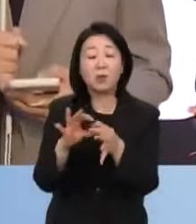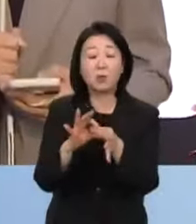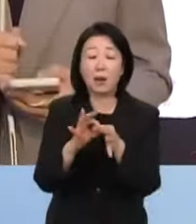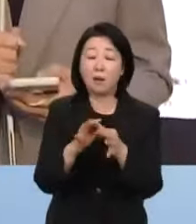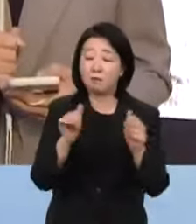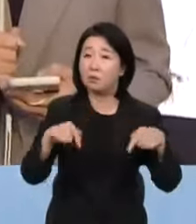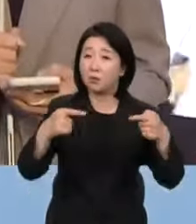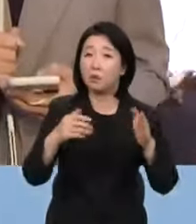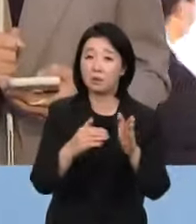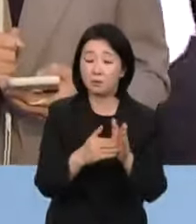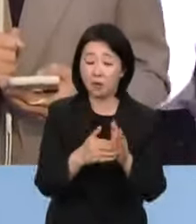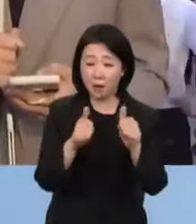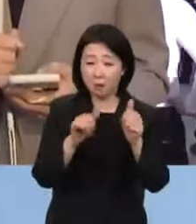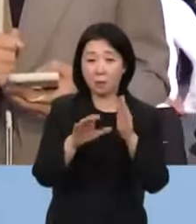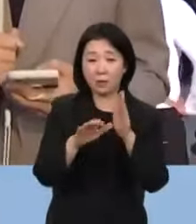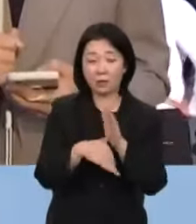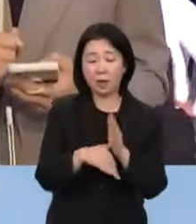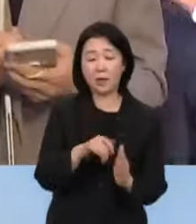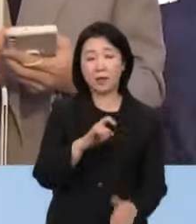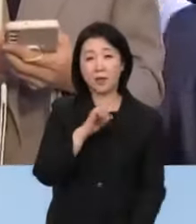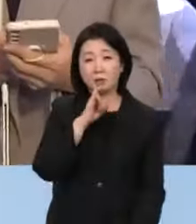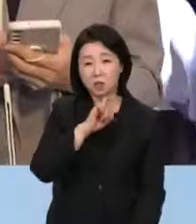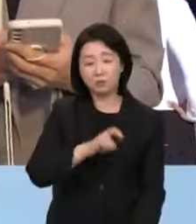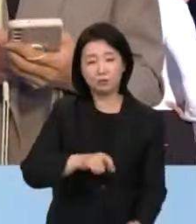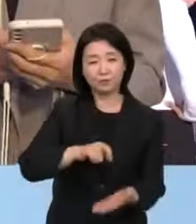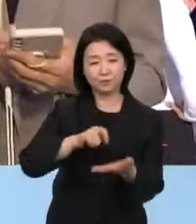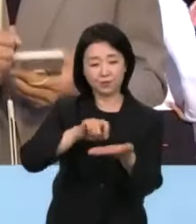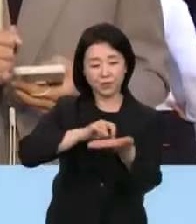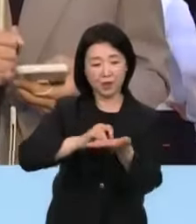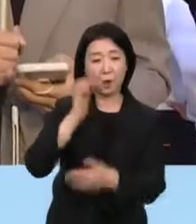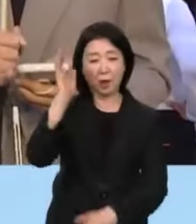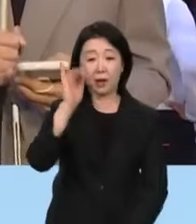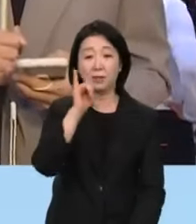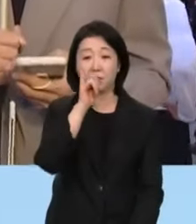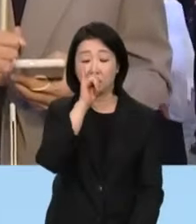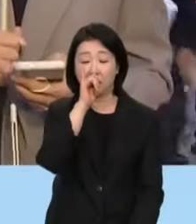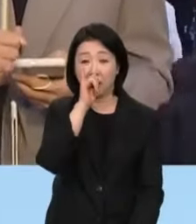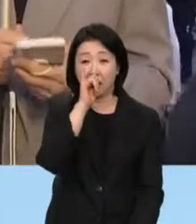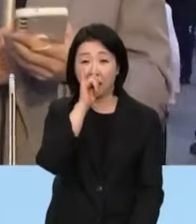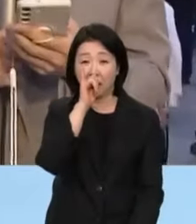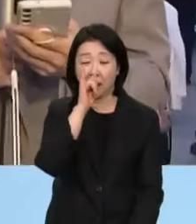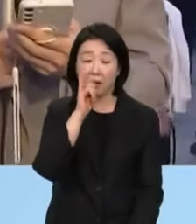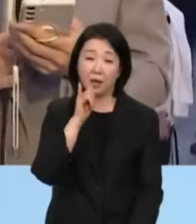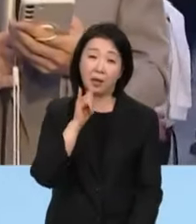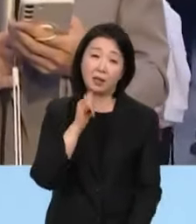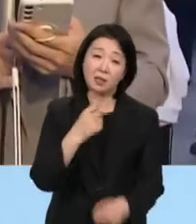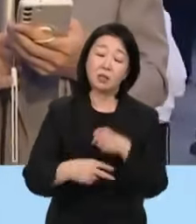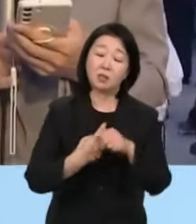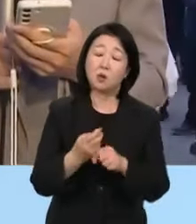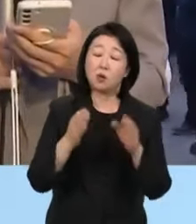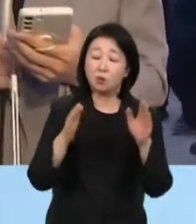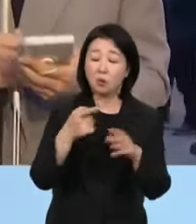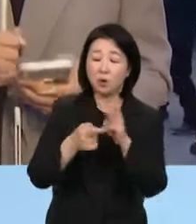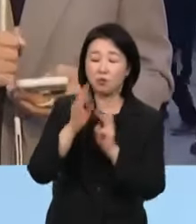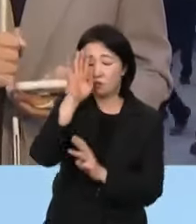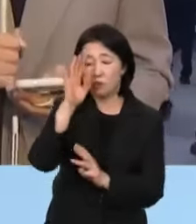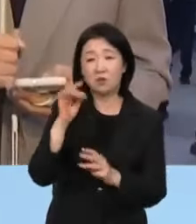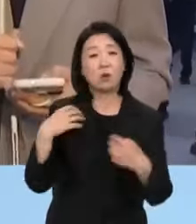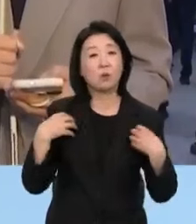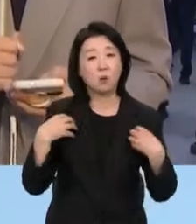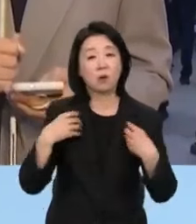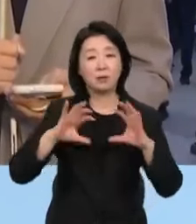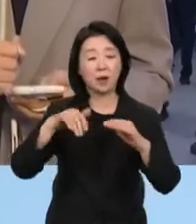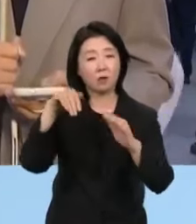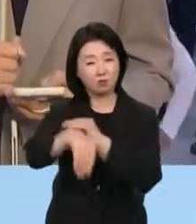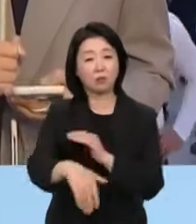전 법원 앞에서 10여 분간 기자회견문을 읽었는데요. 2년 동안 윤 정권이 모든 측면에서 국가를 후퇴시켰다며